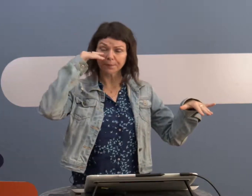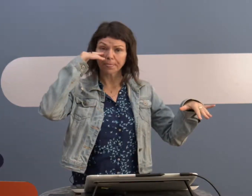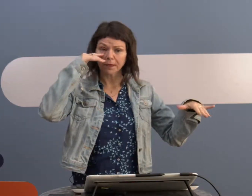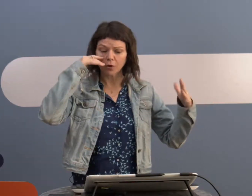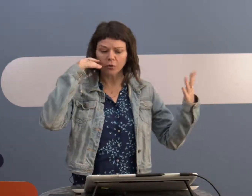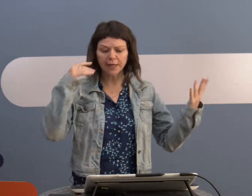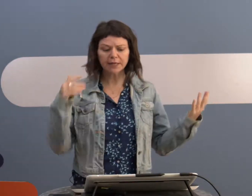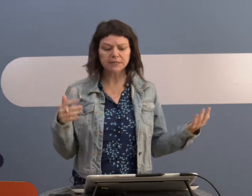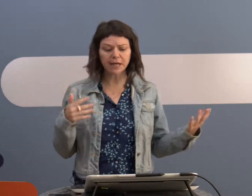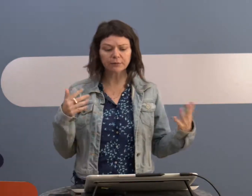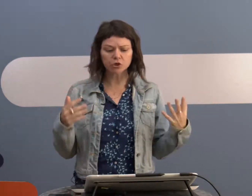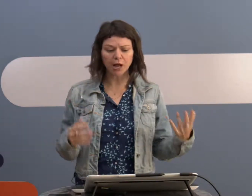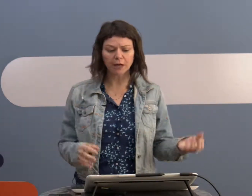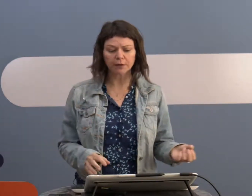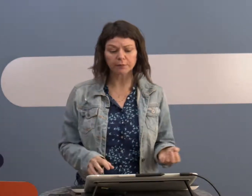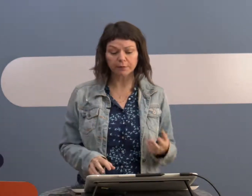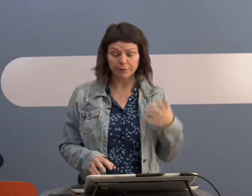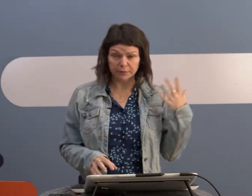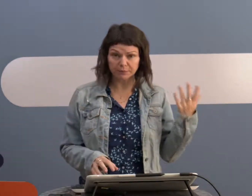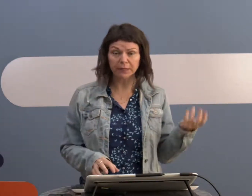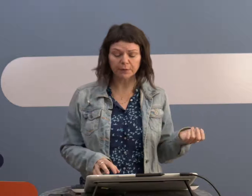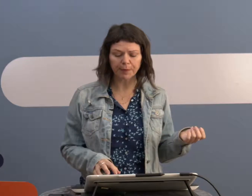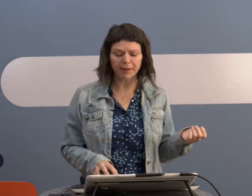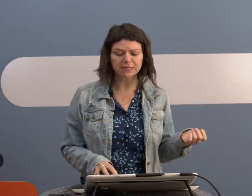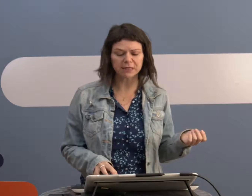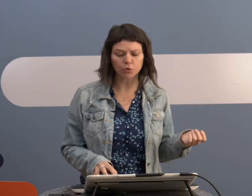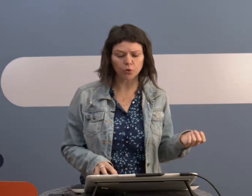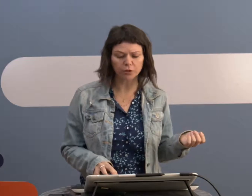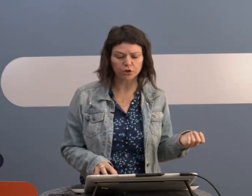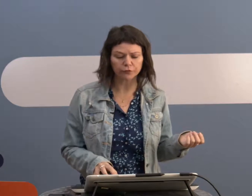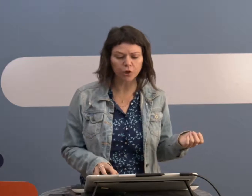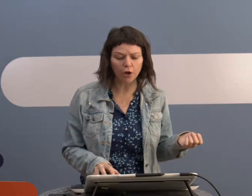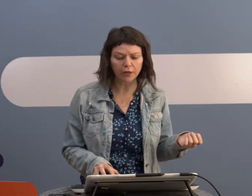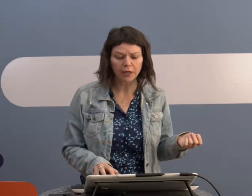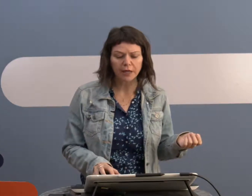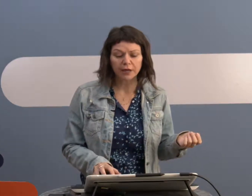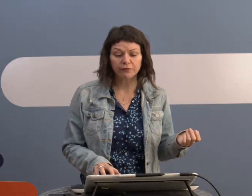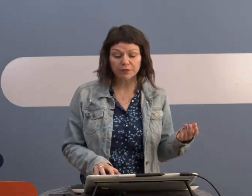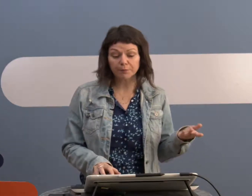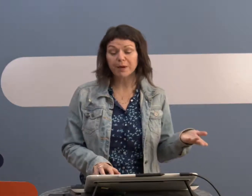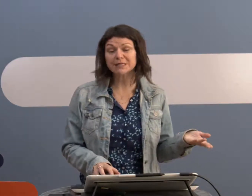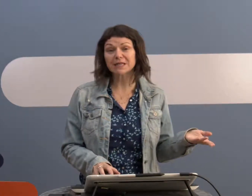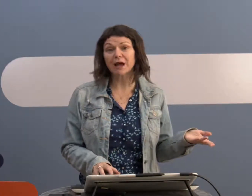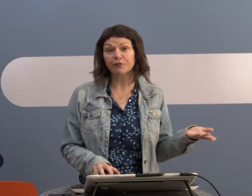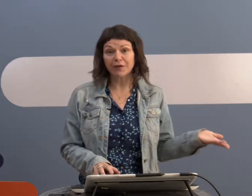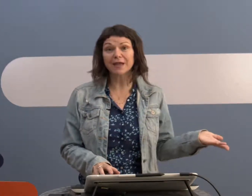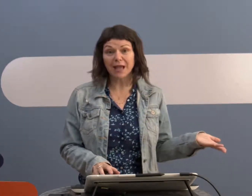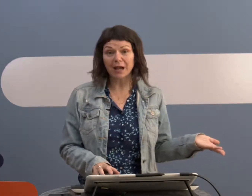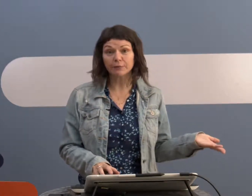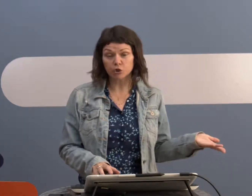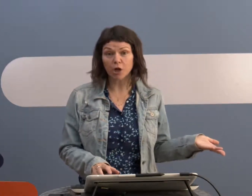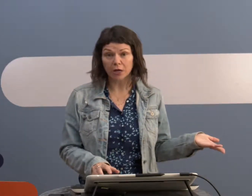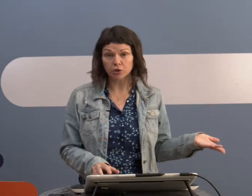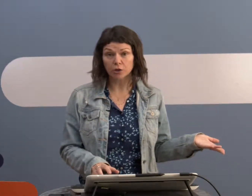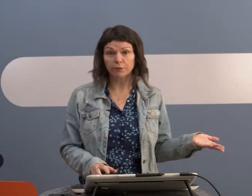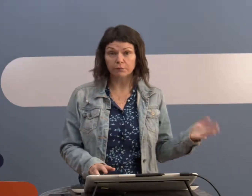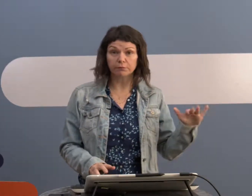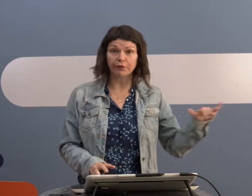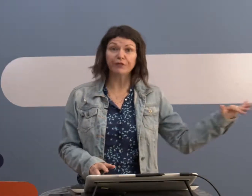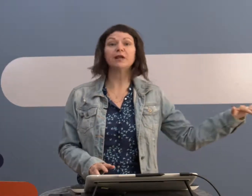הזה. אוקיי? אז זה למשל, מסביר טיפה מה זה הזכות לשוויון, ומה זה אפליה